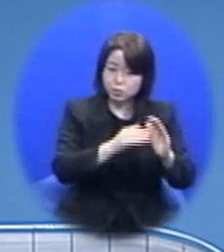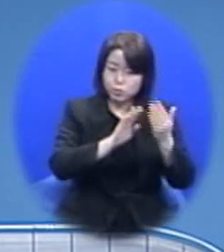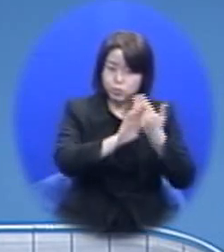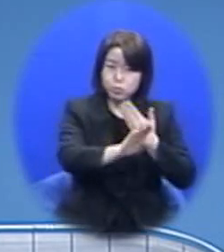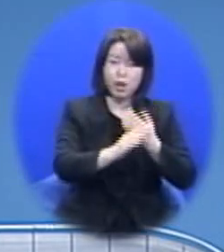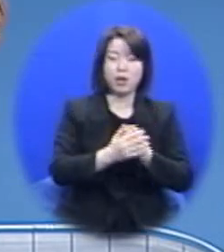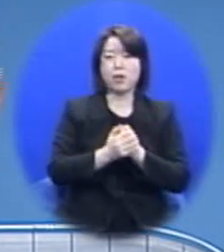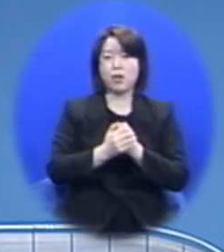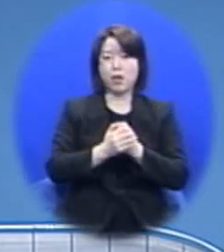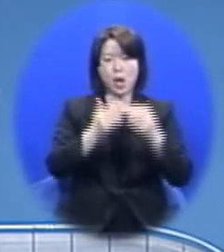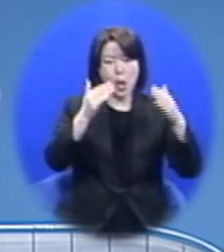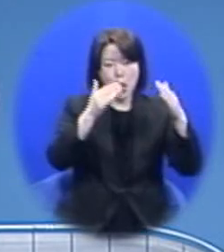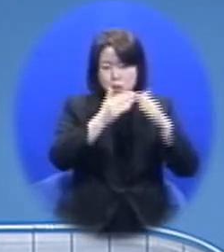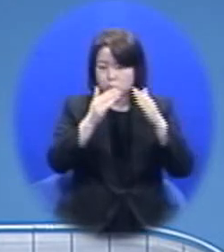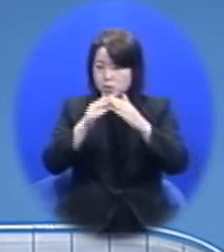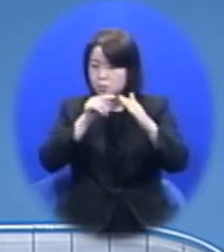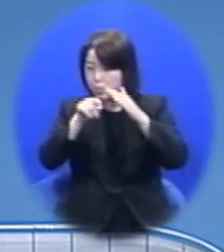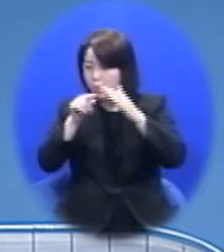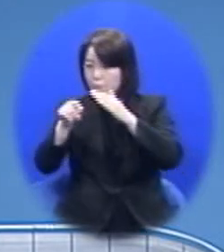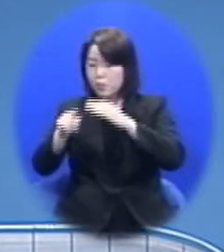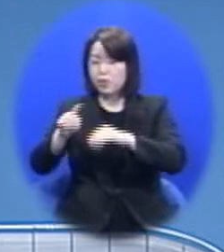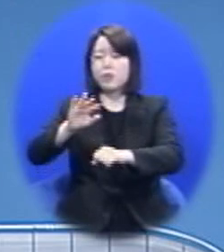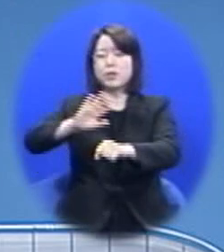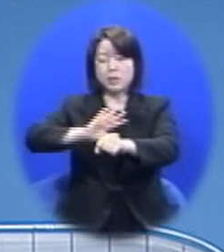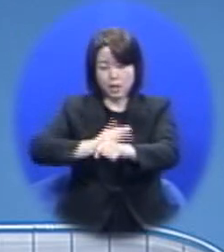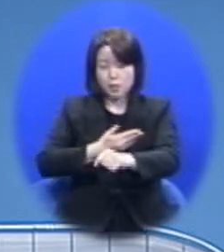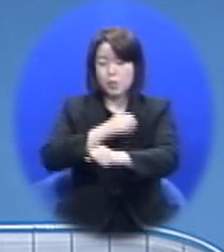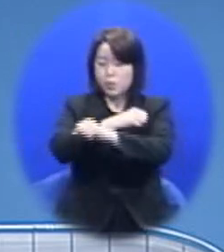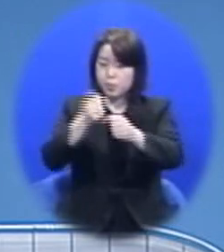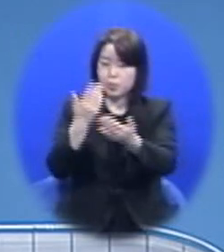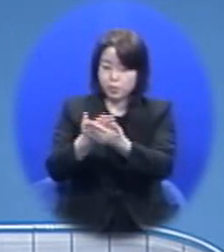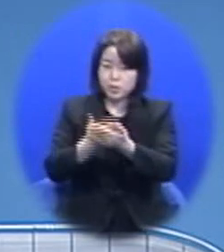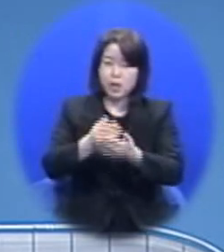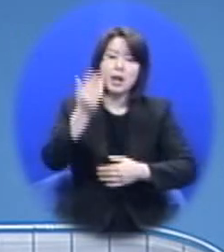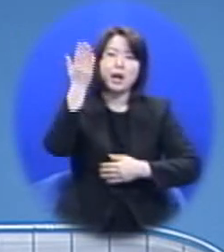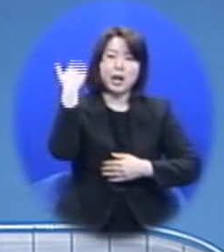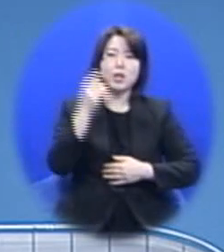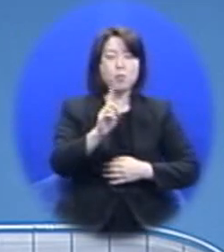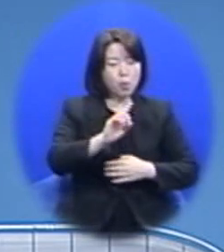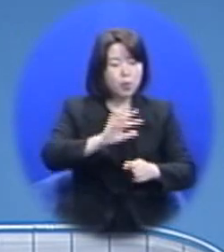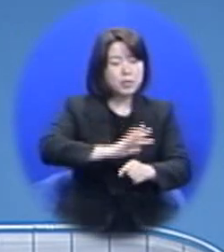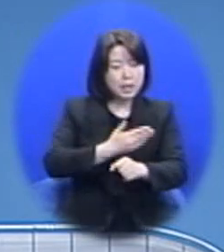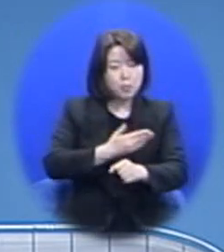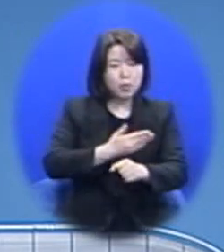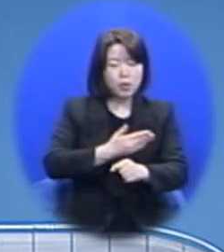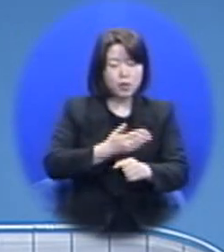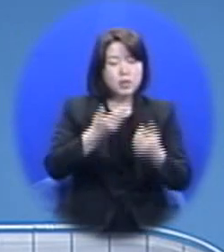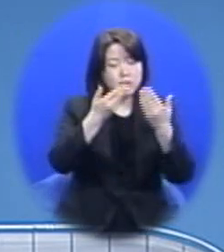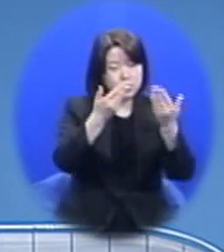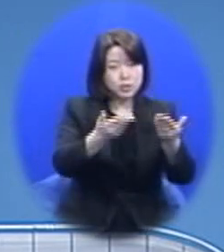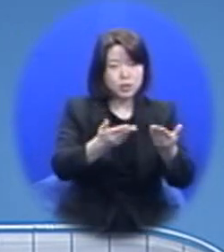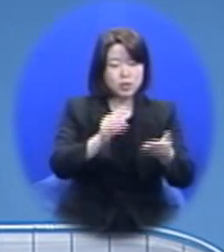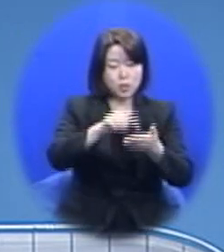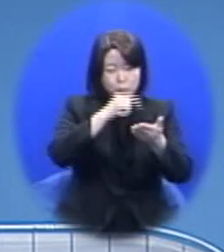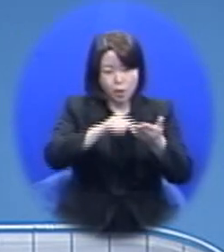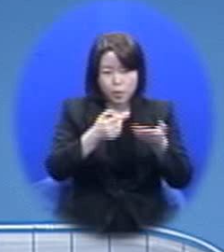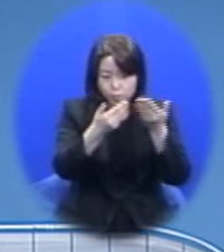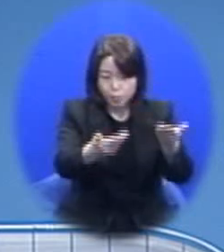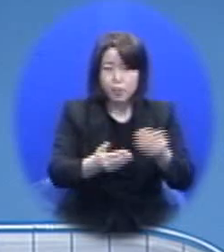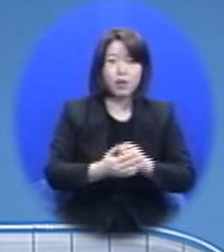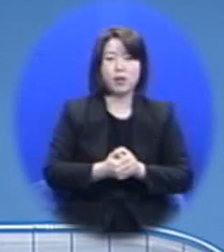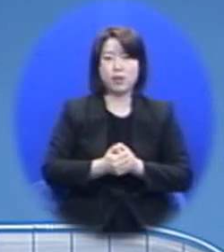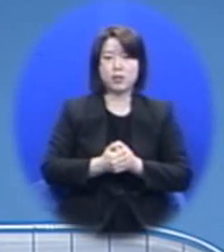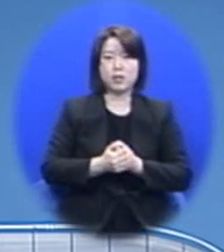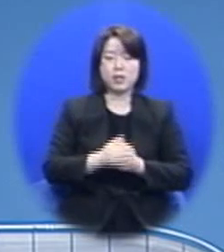그리고는 집집마다 찾아다니면서 잘못했어요, 용서해 주세요, 지난번에 무슨 잘못을 끼친 거에 대해서 보상해 드리겠습니다,